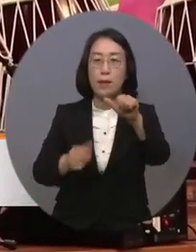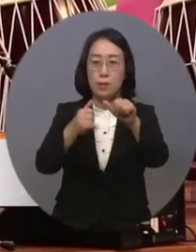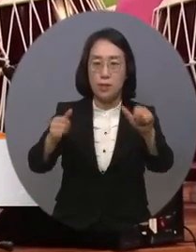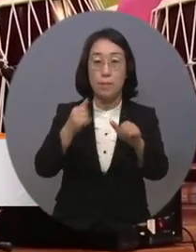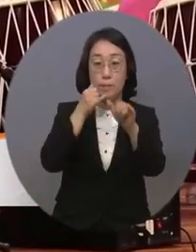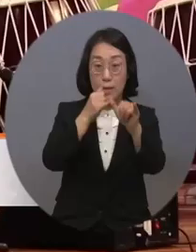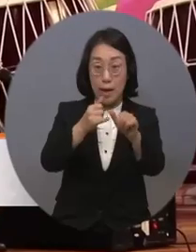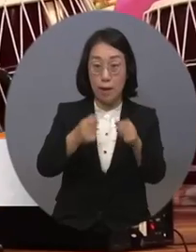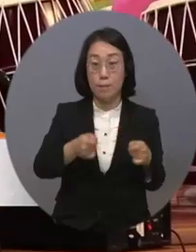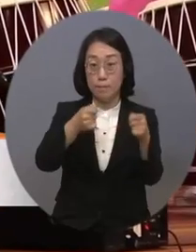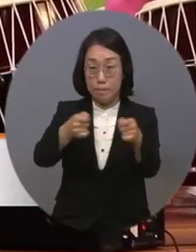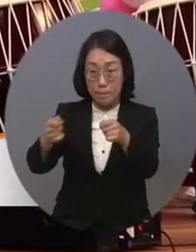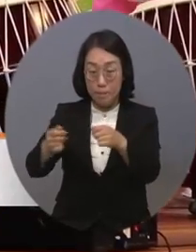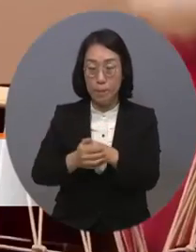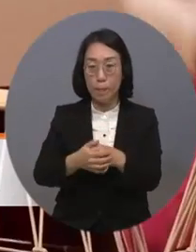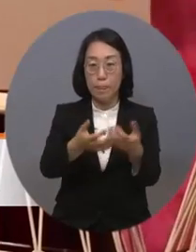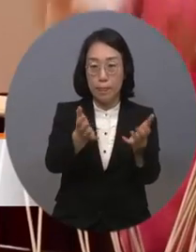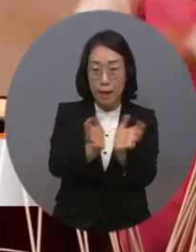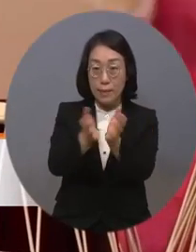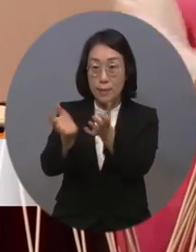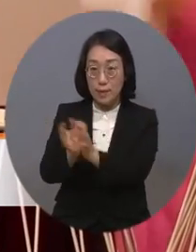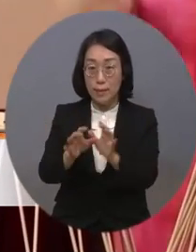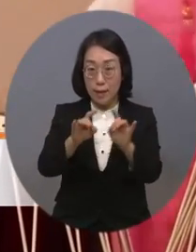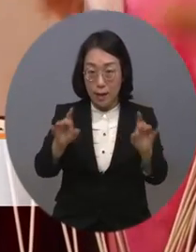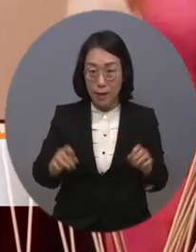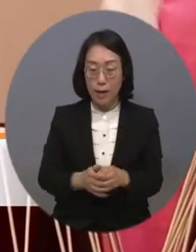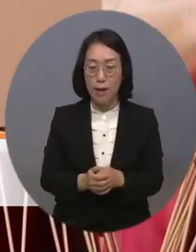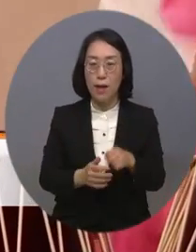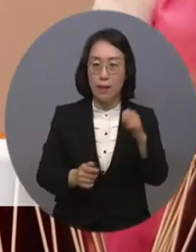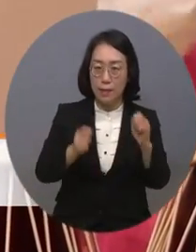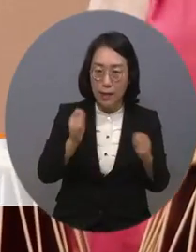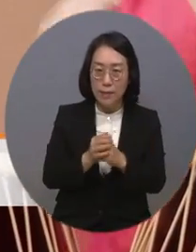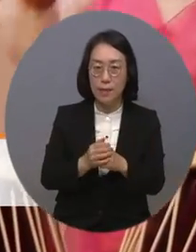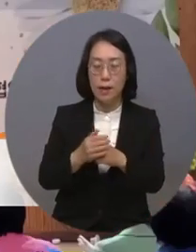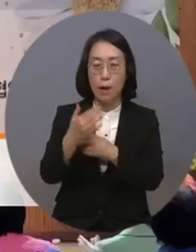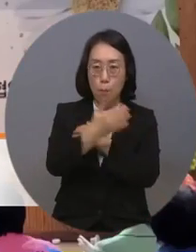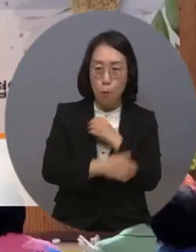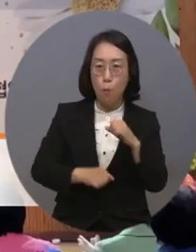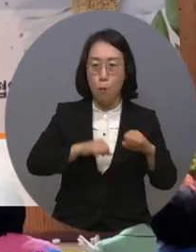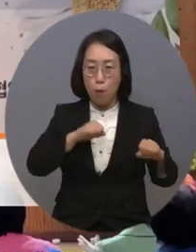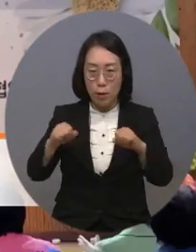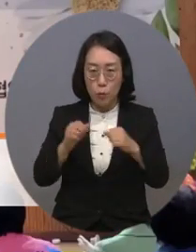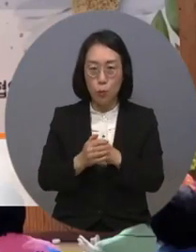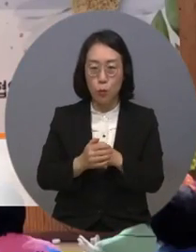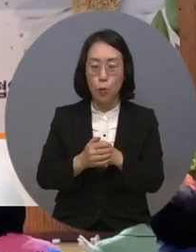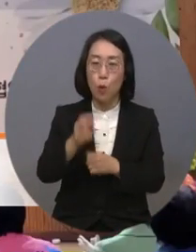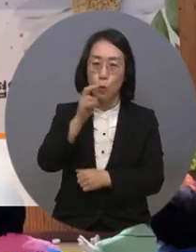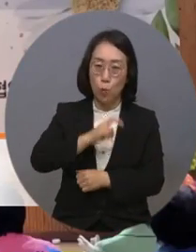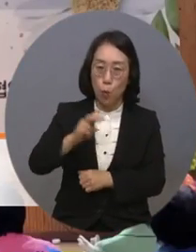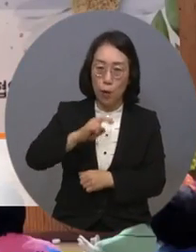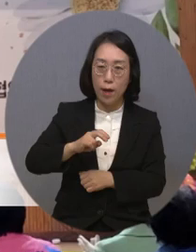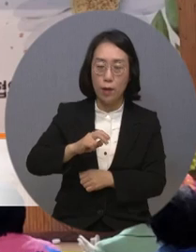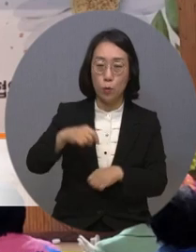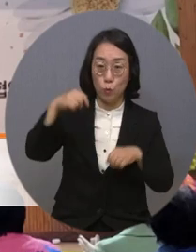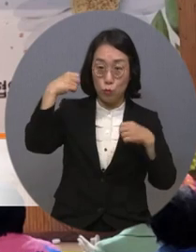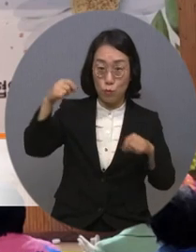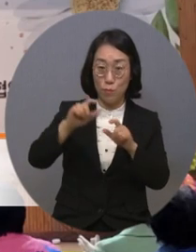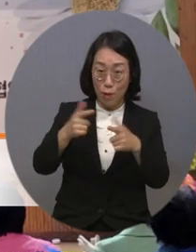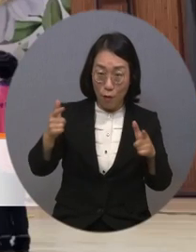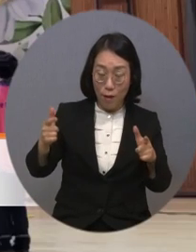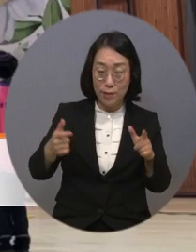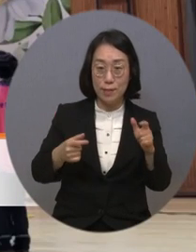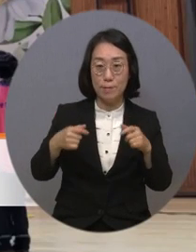함께 단체별로 준비한 난타, 체조, 노래, 댄스 등 다채로운 장기자랑을